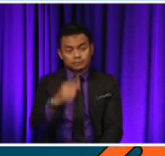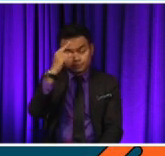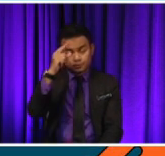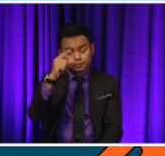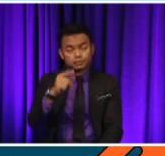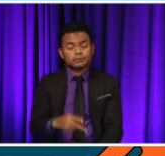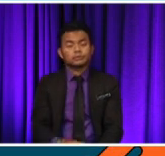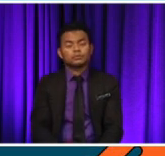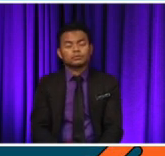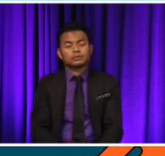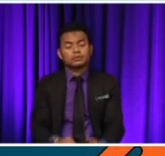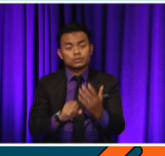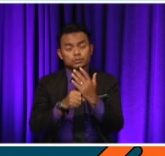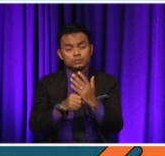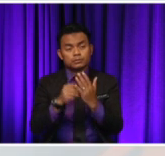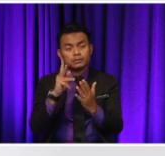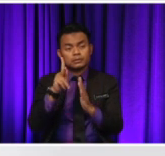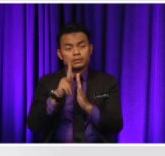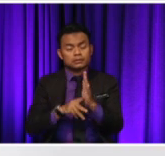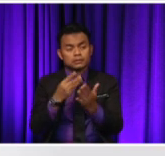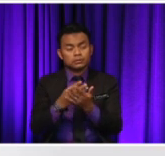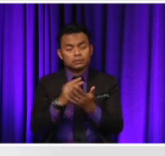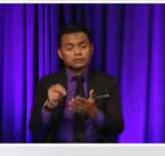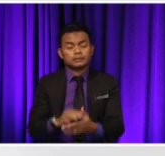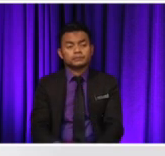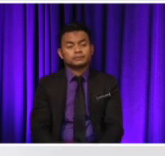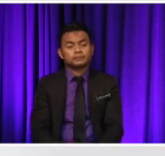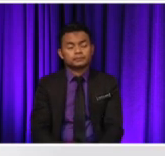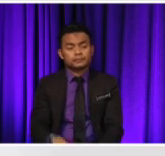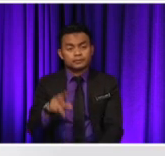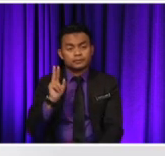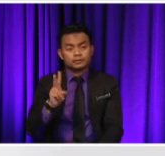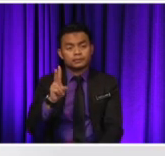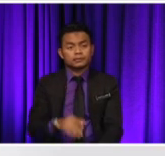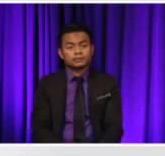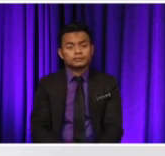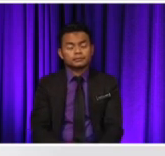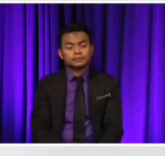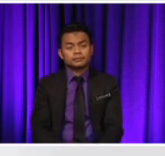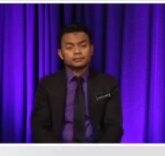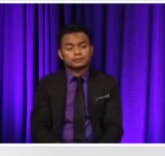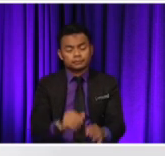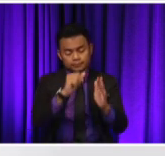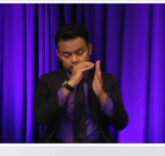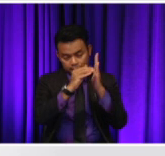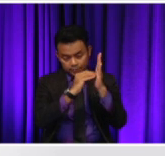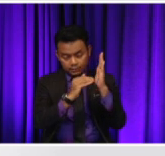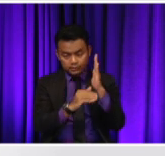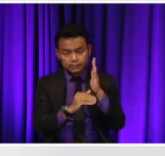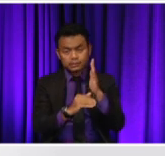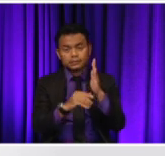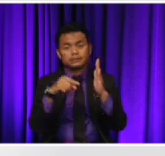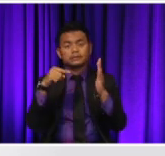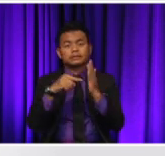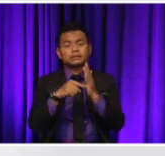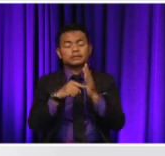sumber keuangan organisasi yang kedua analisis titik pulang model analisis titik pula